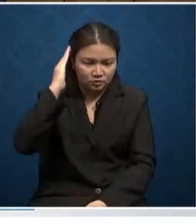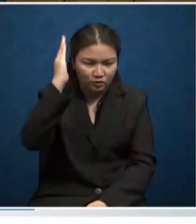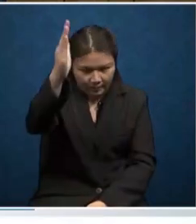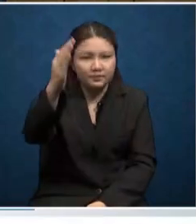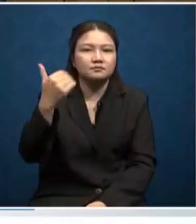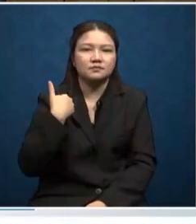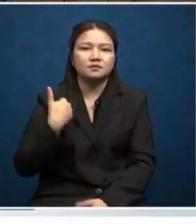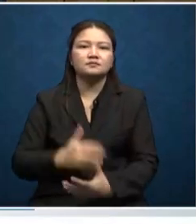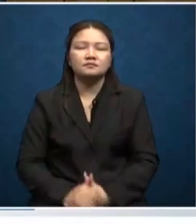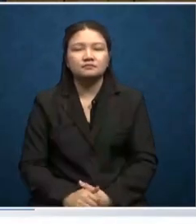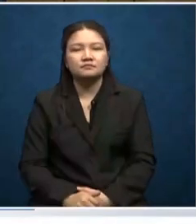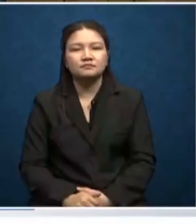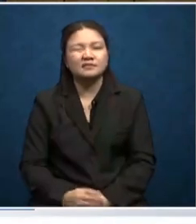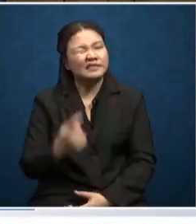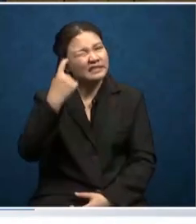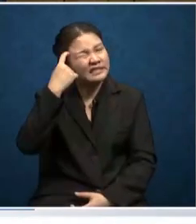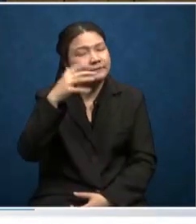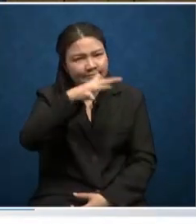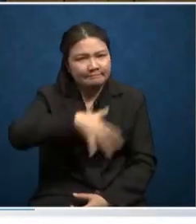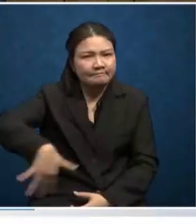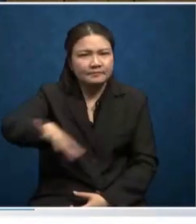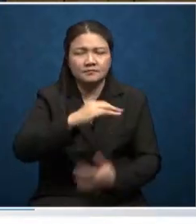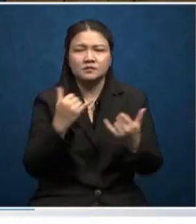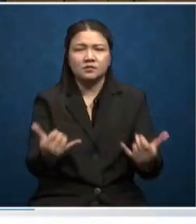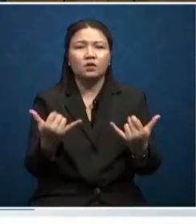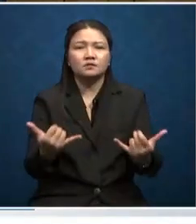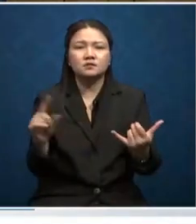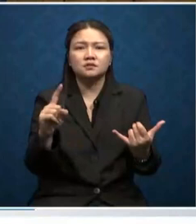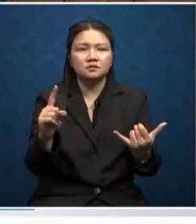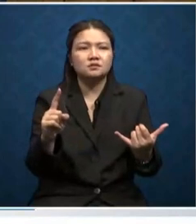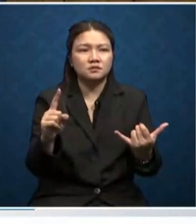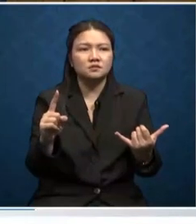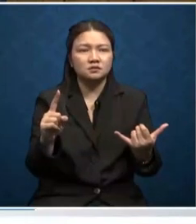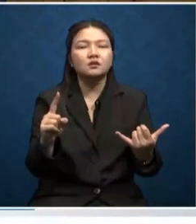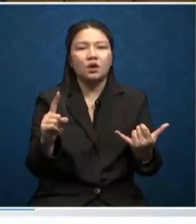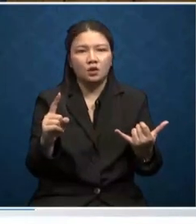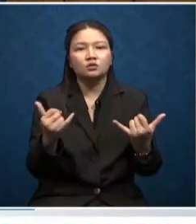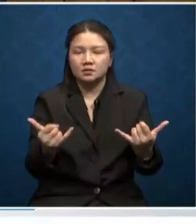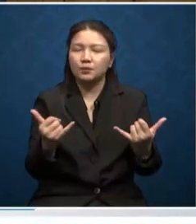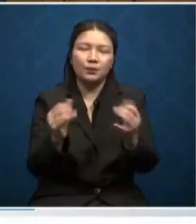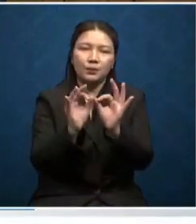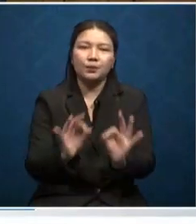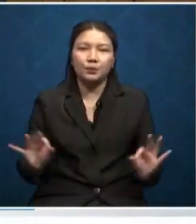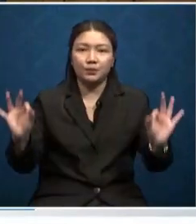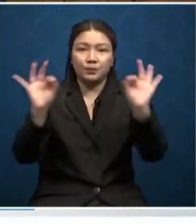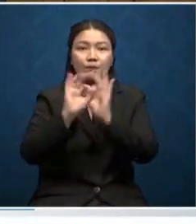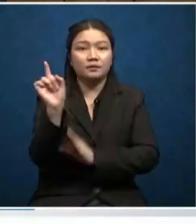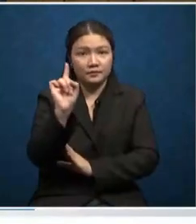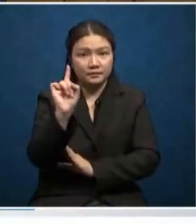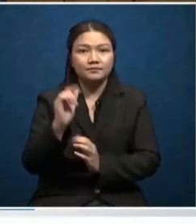ต่อไปผมเชื่อว่าวินาทีนี้ก็เป็นวินาทีค่อนข้างจะเป็นวินาทีประวัติศาสตร์ครับ